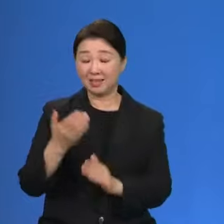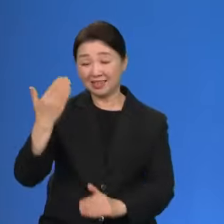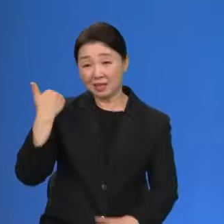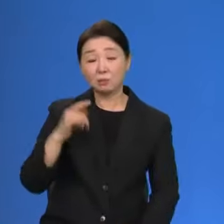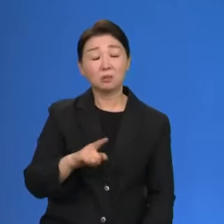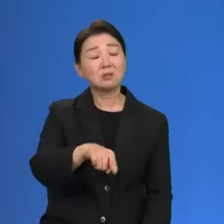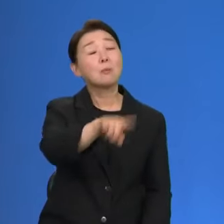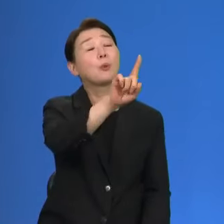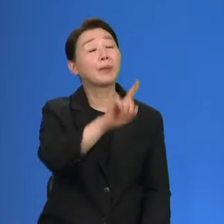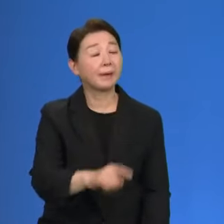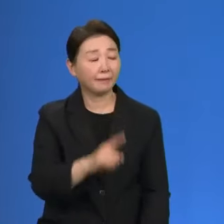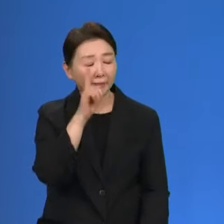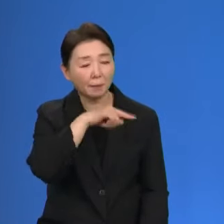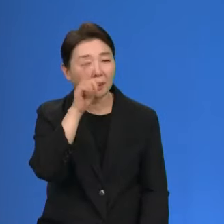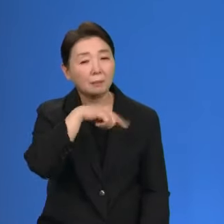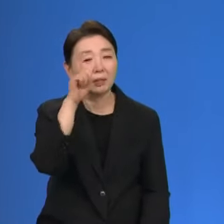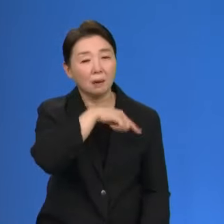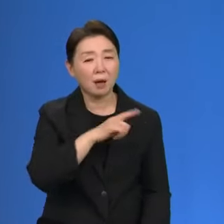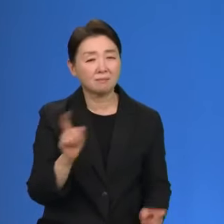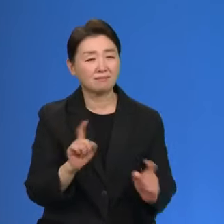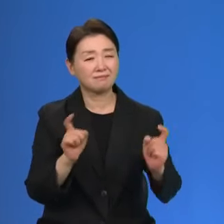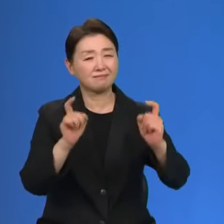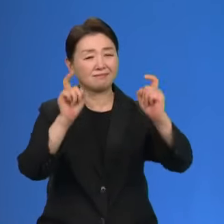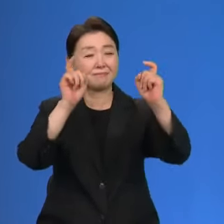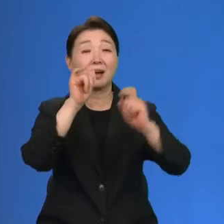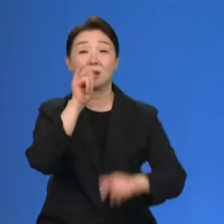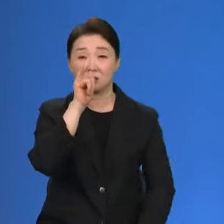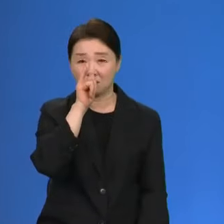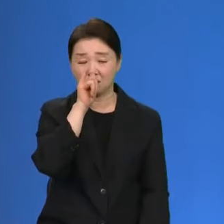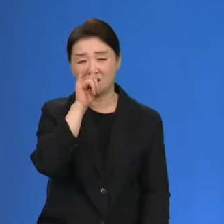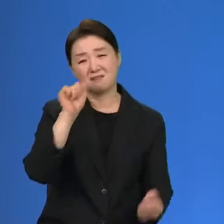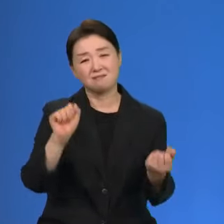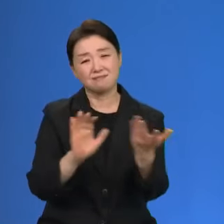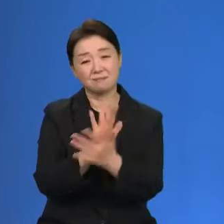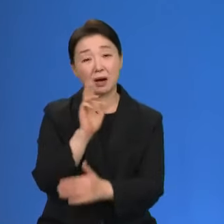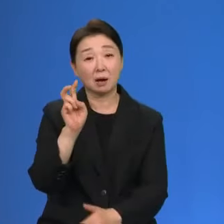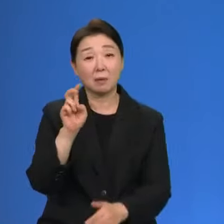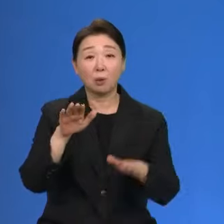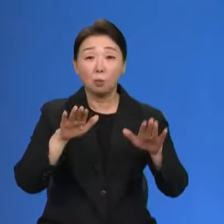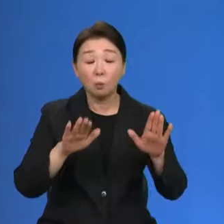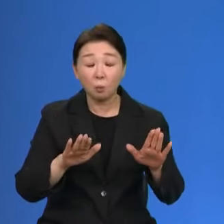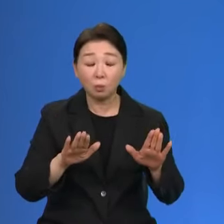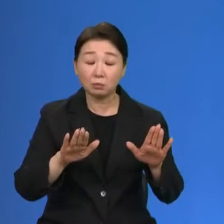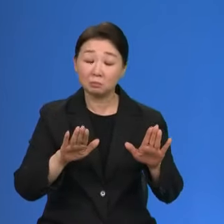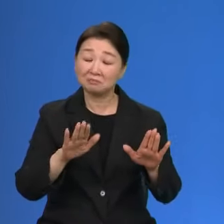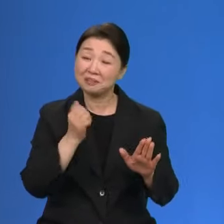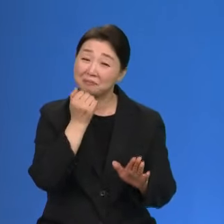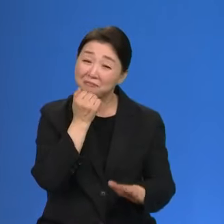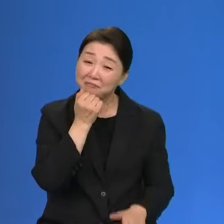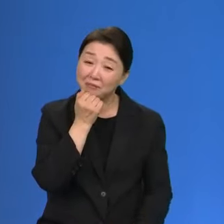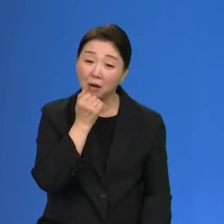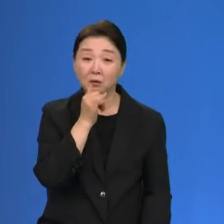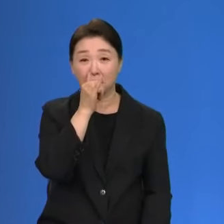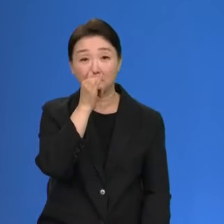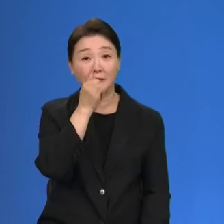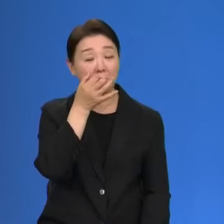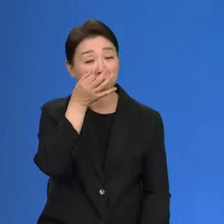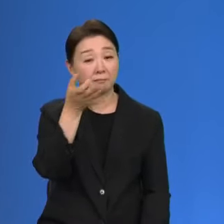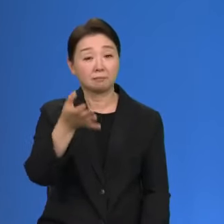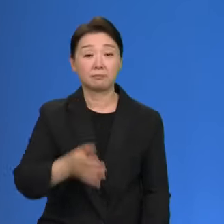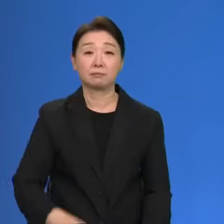뭔데, 빌런 이런 식의 고성과 막말이 나오고 난리가 났을 텐데 자, 오늘은 상당히 웃음소리만 들렸습니다. 직접